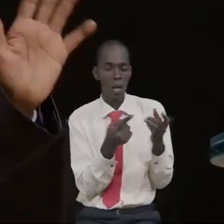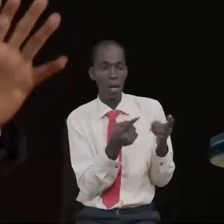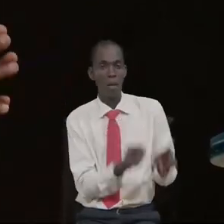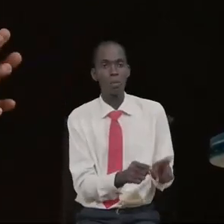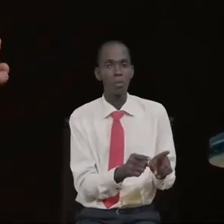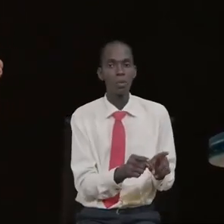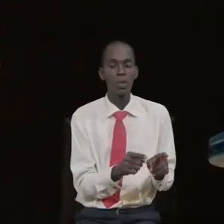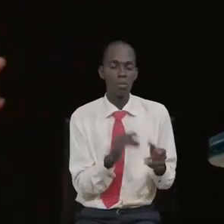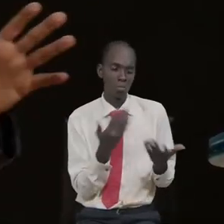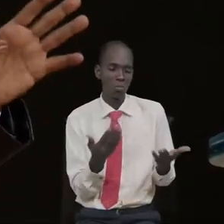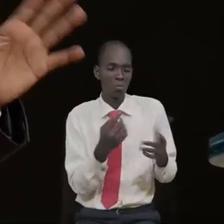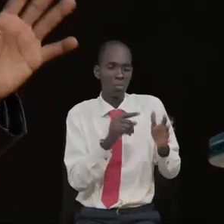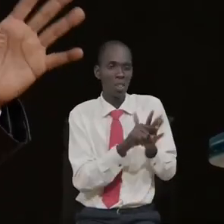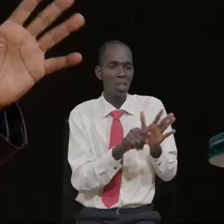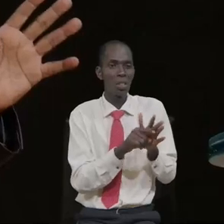chose